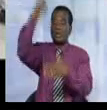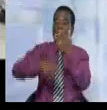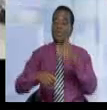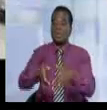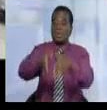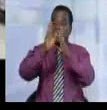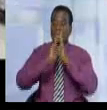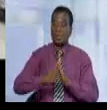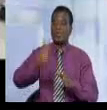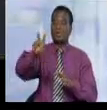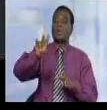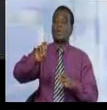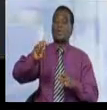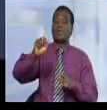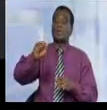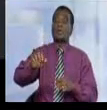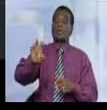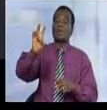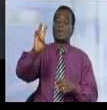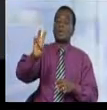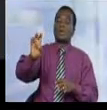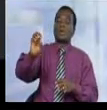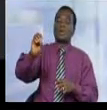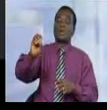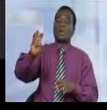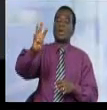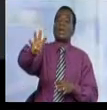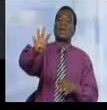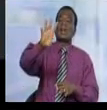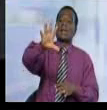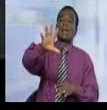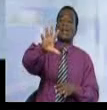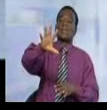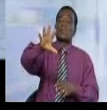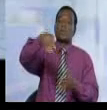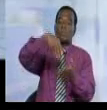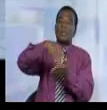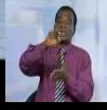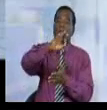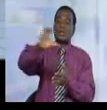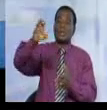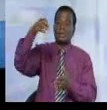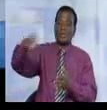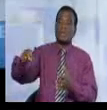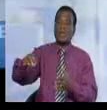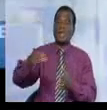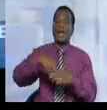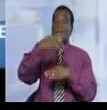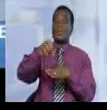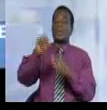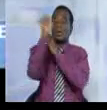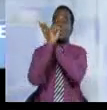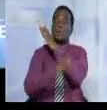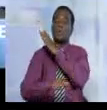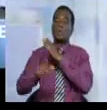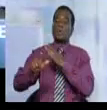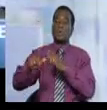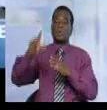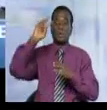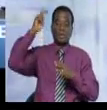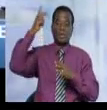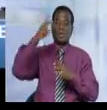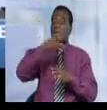demande de visa biométrique est de 70 euros, soit 45 900 francs CFA. Après le Sénégal, le Kenya et l'Afrique